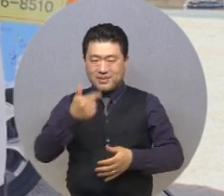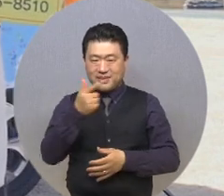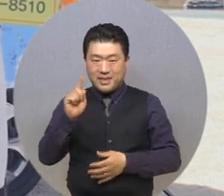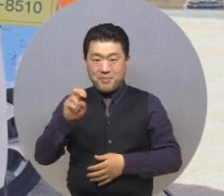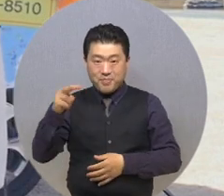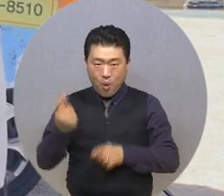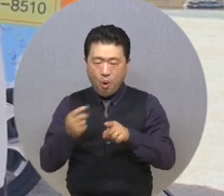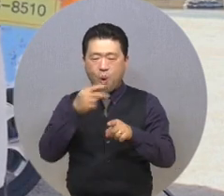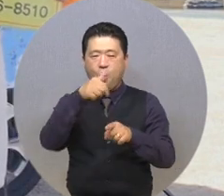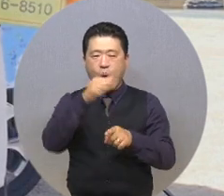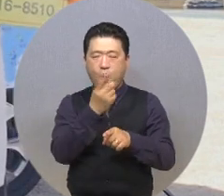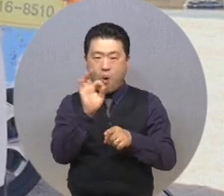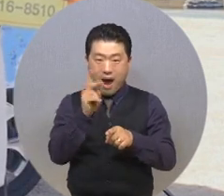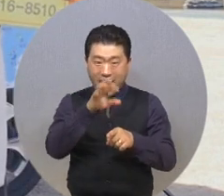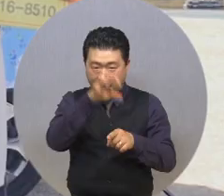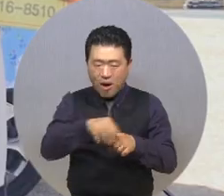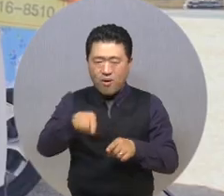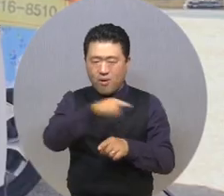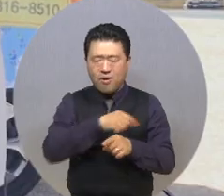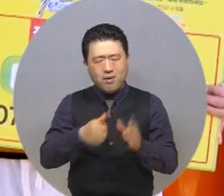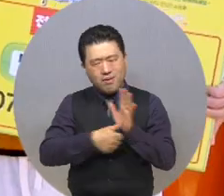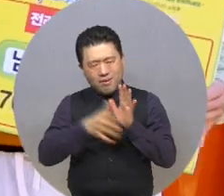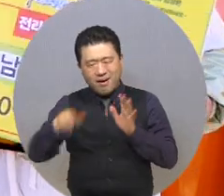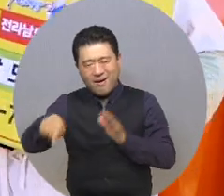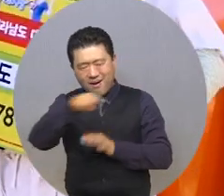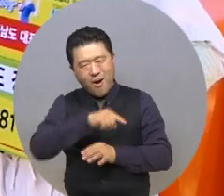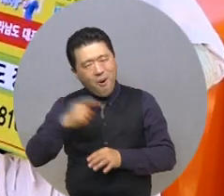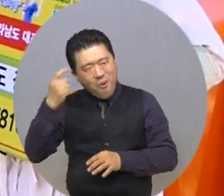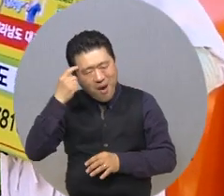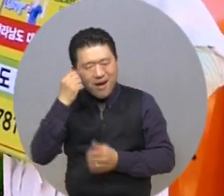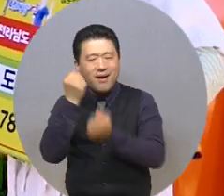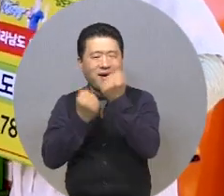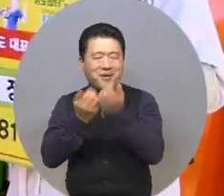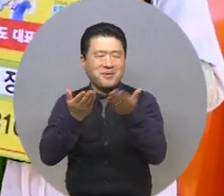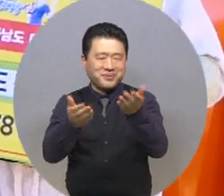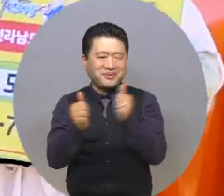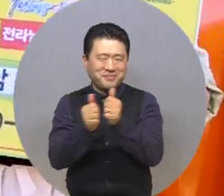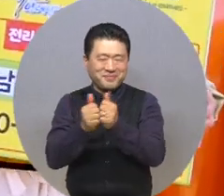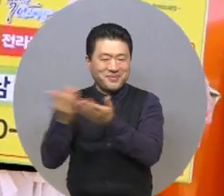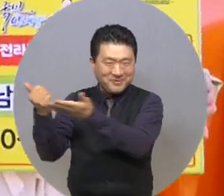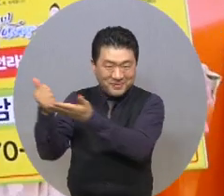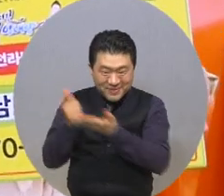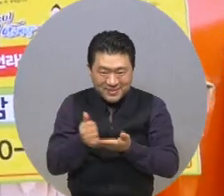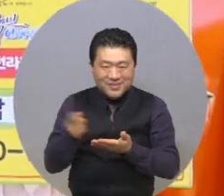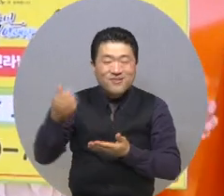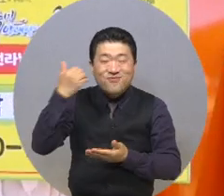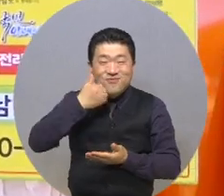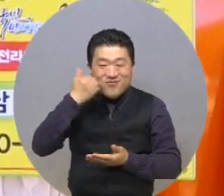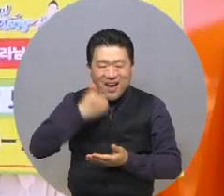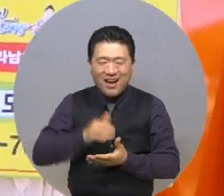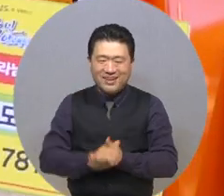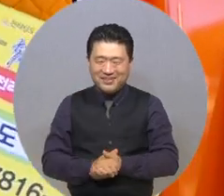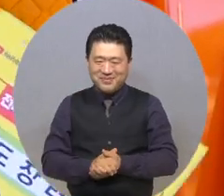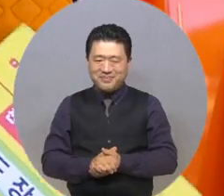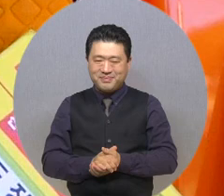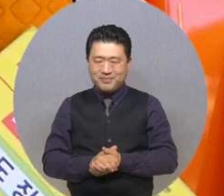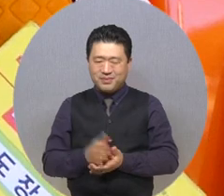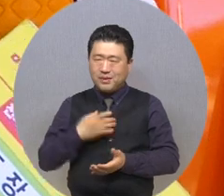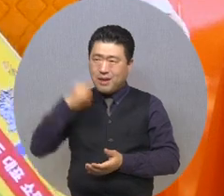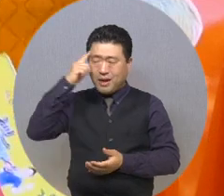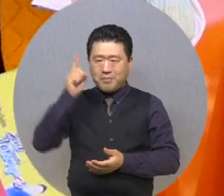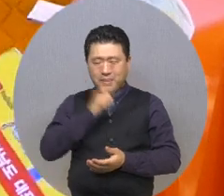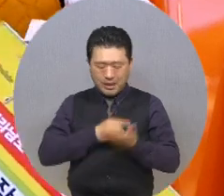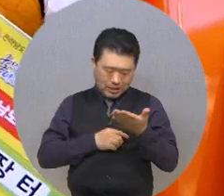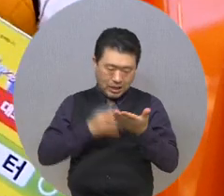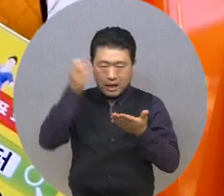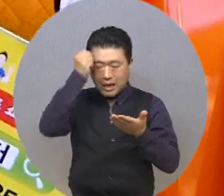광양의 우리 농산물 먹거리가 왜 건강하고 맛있는지 말씀해 주고 싶다는 분이 계세요. 좋아 좋아 좋아. 그분이 누구냐? 내 머리가 나빠서 다 못